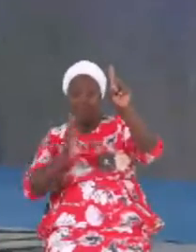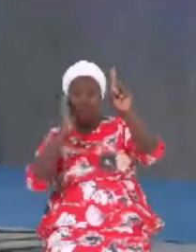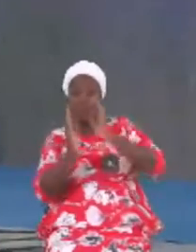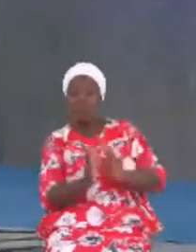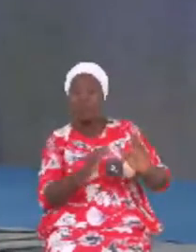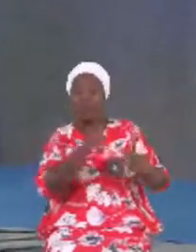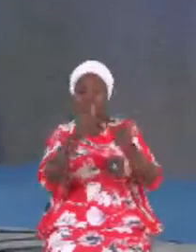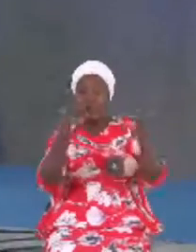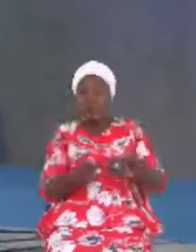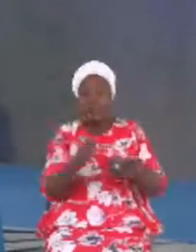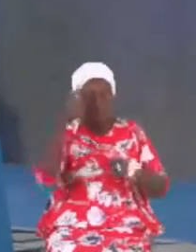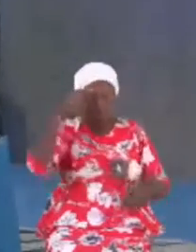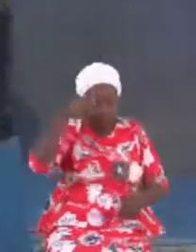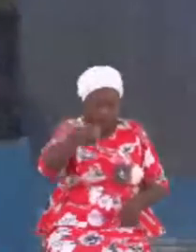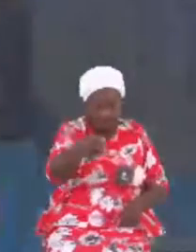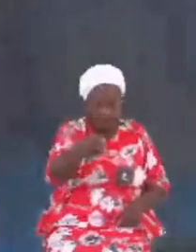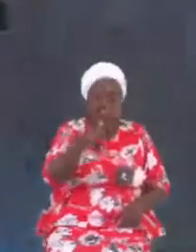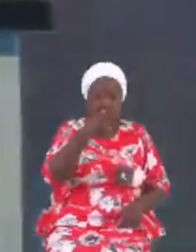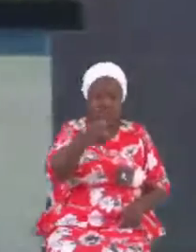place. Tu seras là.